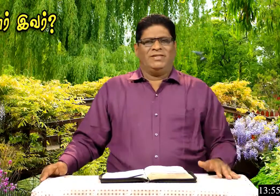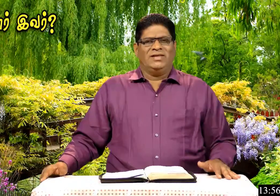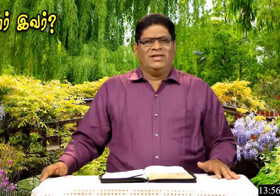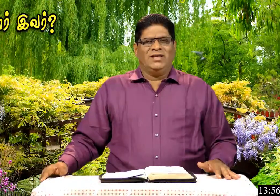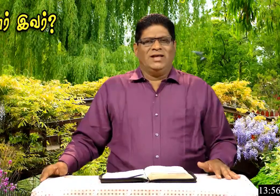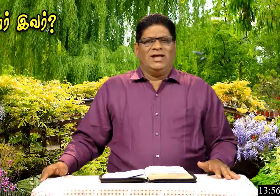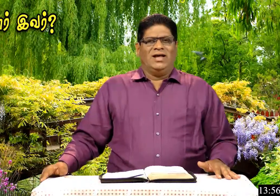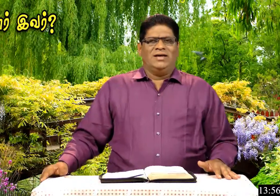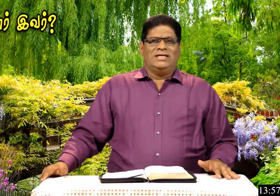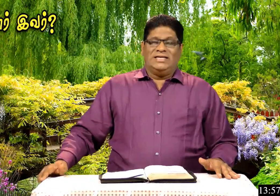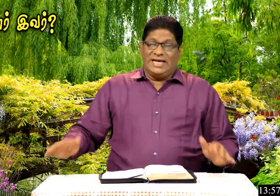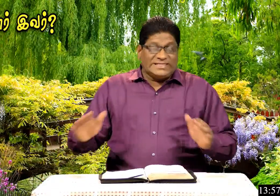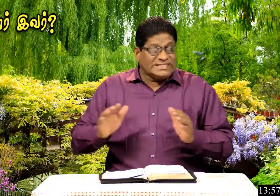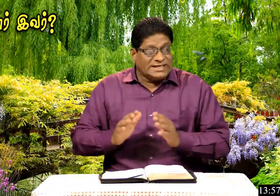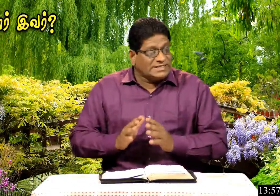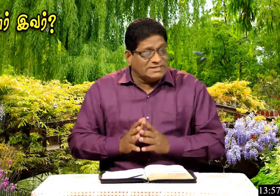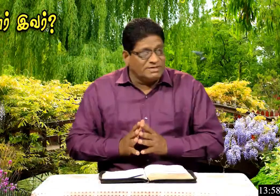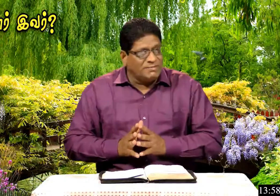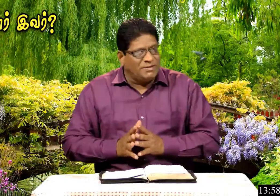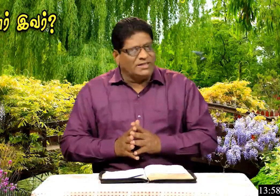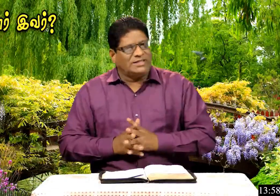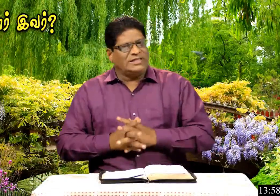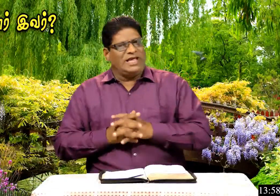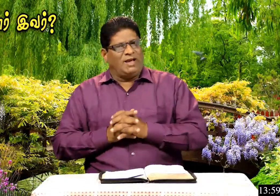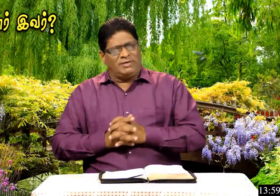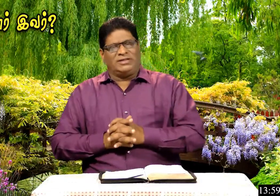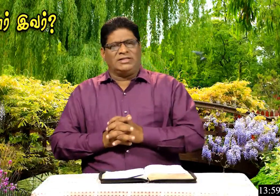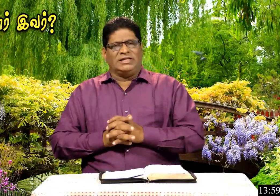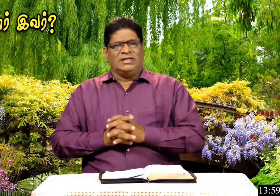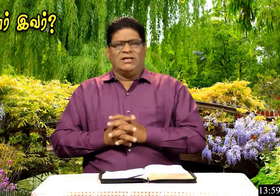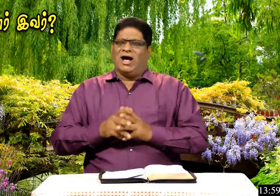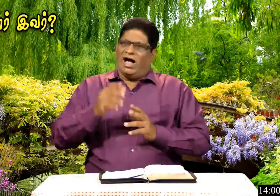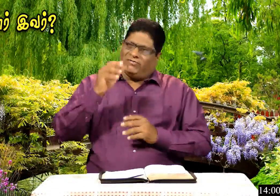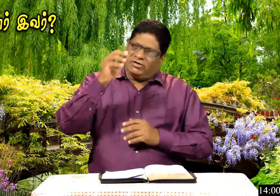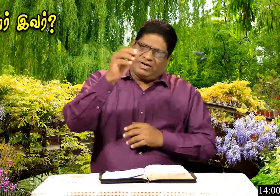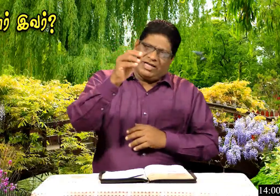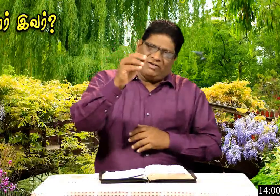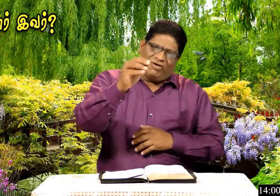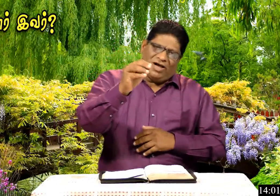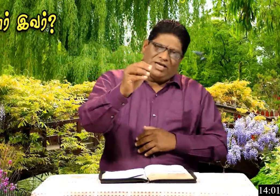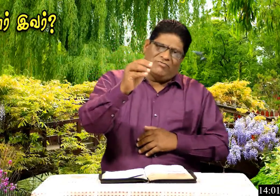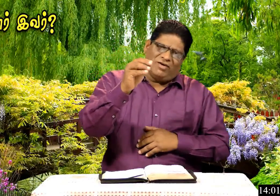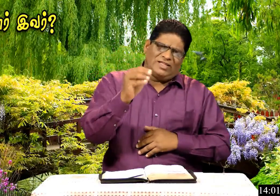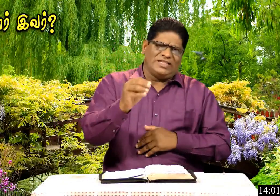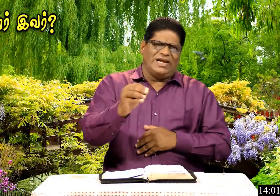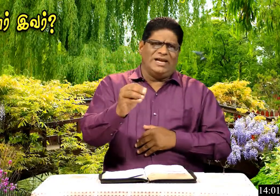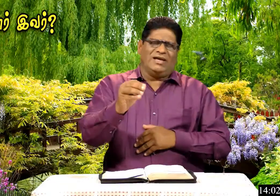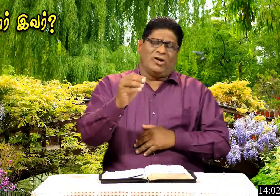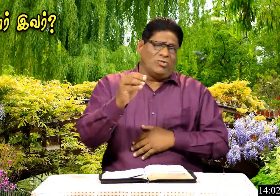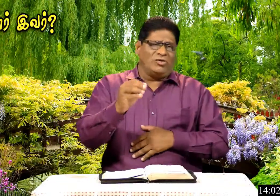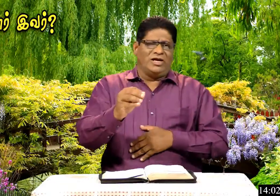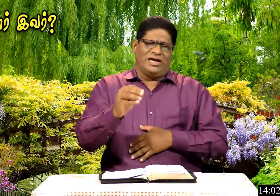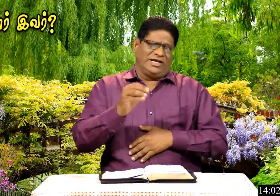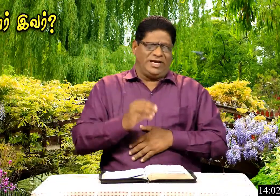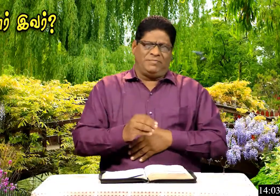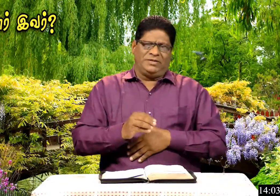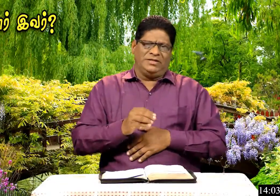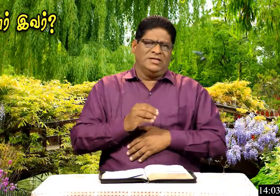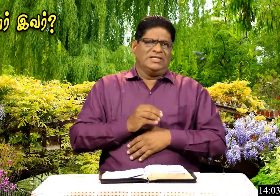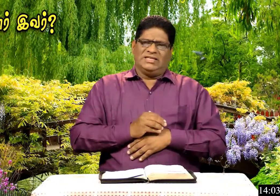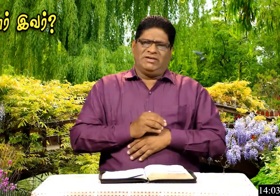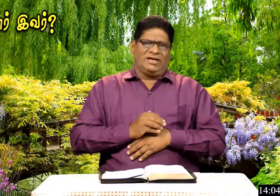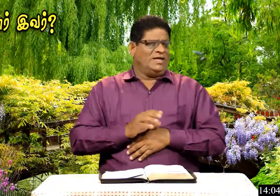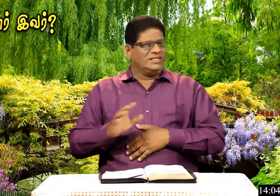தவறில்லை. இயேசு கிறிஸ்துவின் பாதத்தில் அமர்ந்து அவருடைய வாயின் வார்த்தைகளை, அருள்மொழிகளை